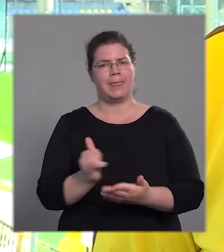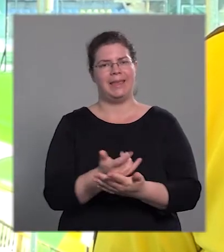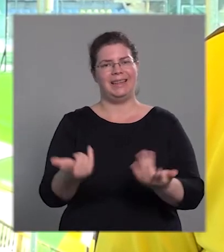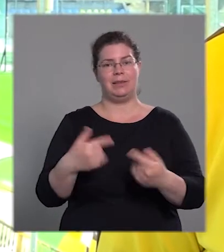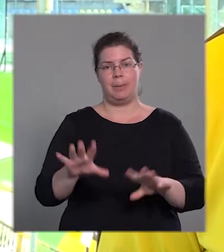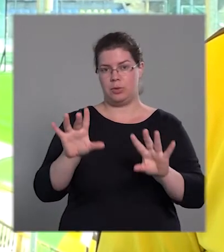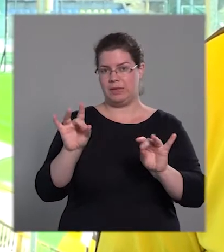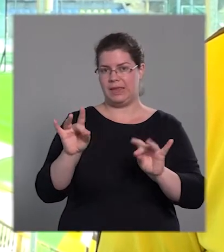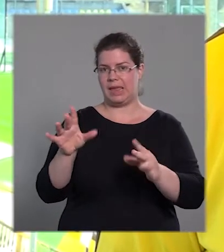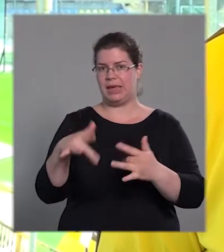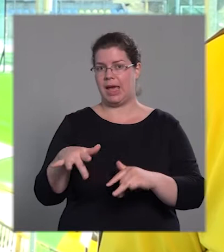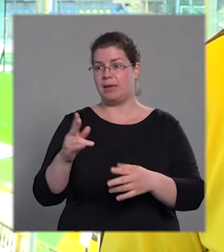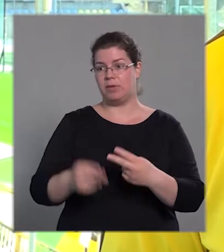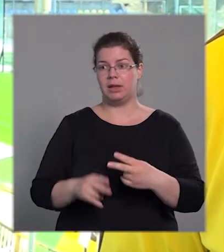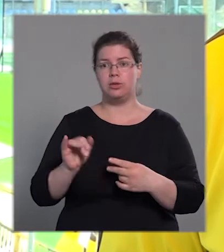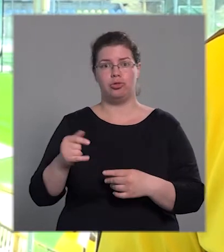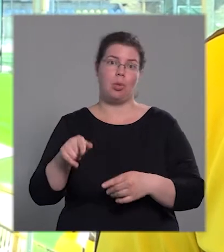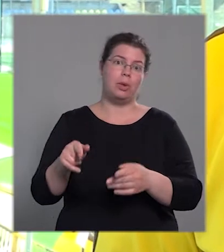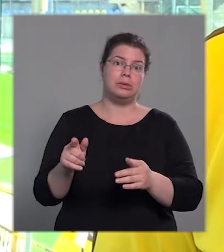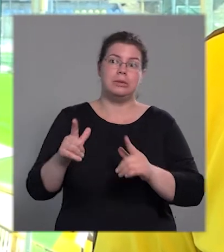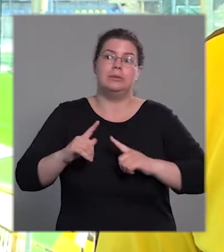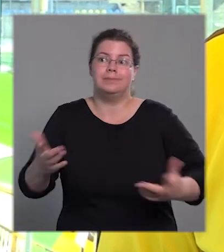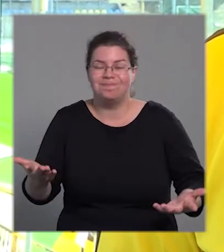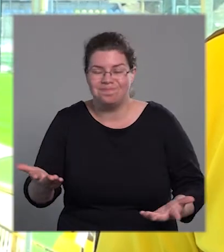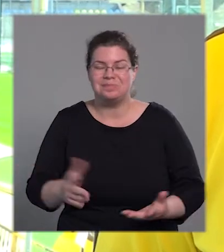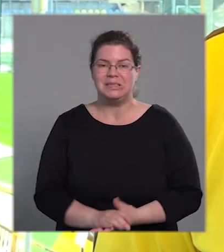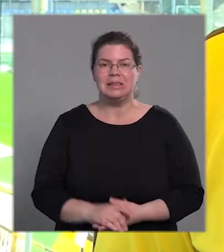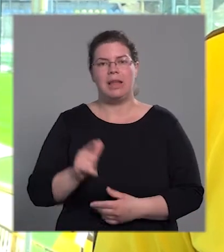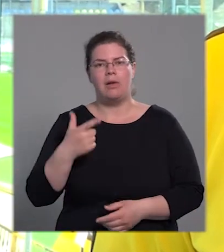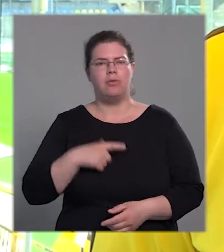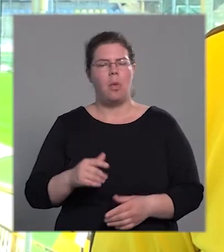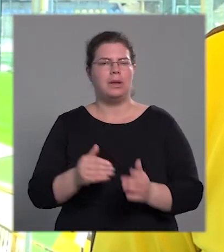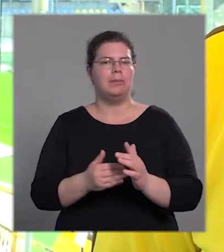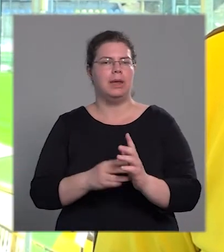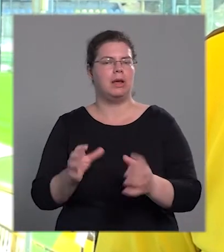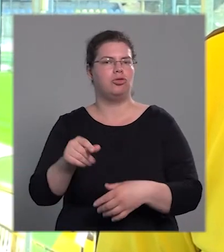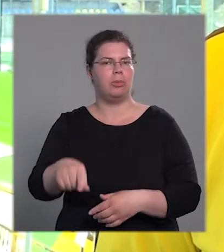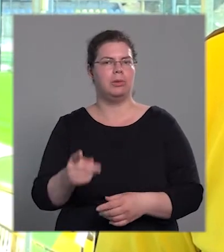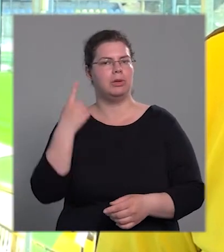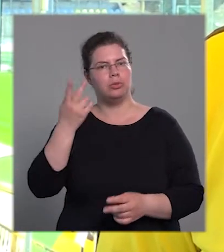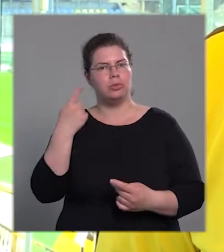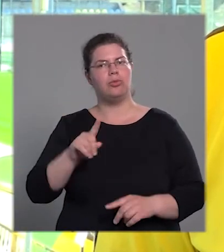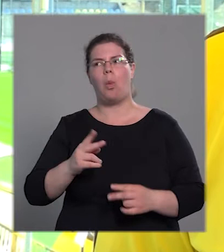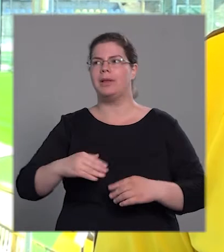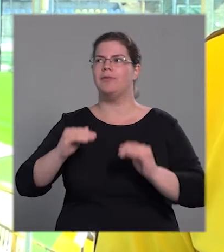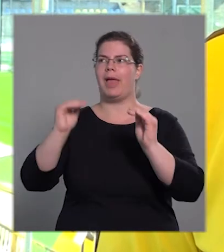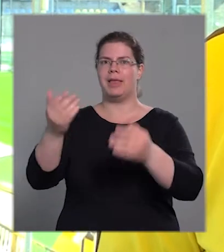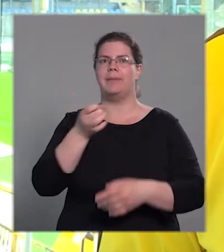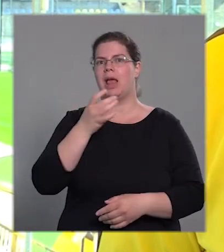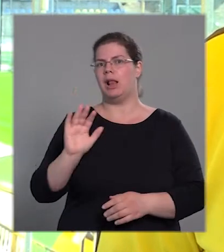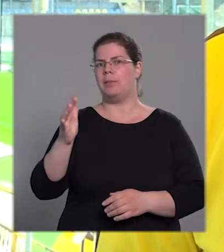helyen végeztünk, és ott fújták le, viszont volt még benne a csapatban, én azt gondolom, hogy följebb tudtunk volna lépni legalább az 5.